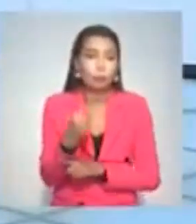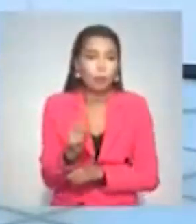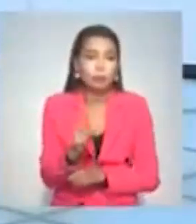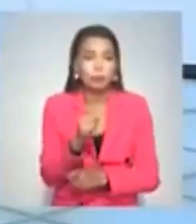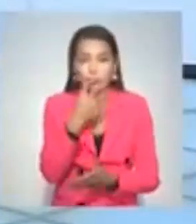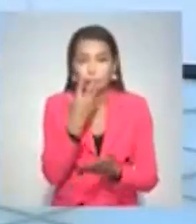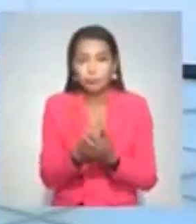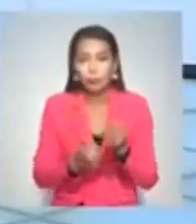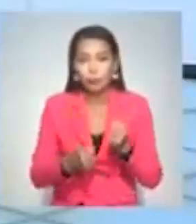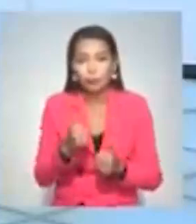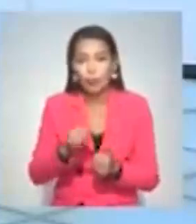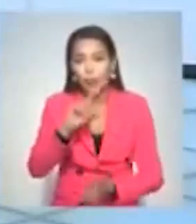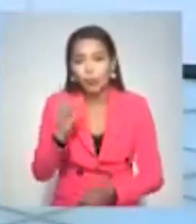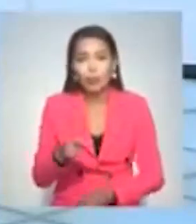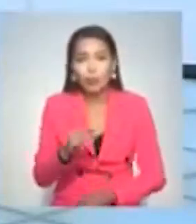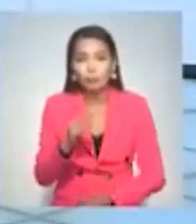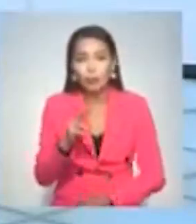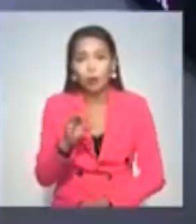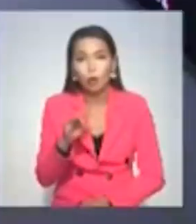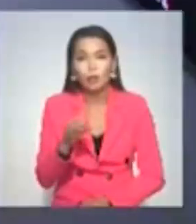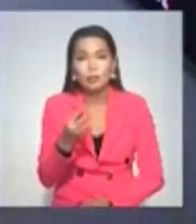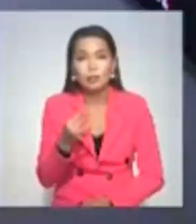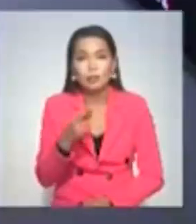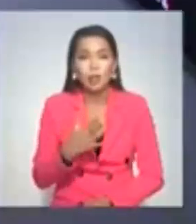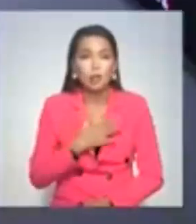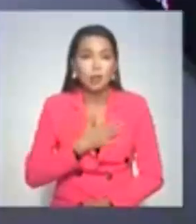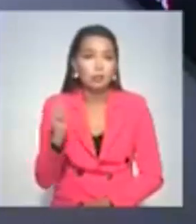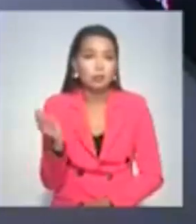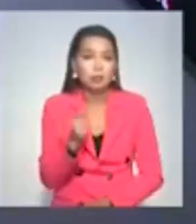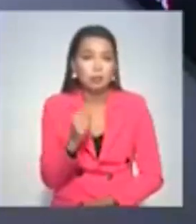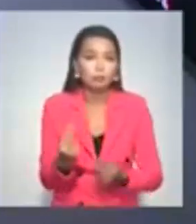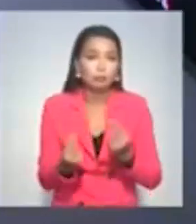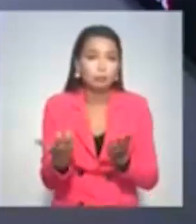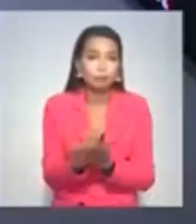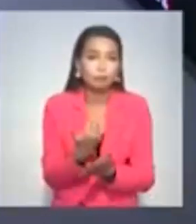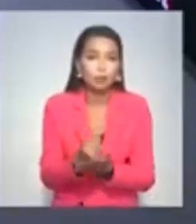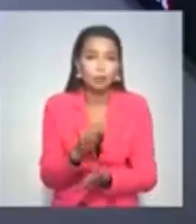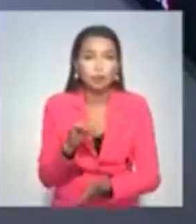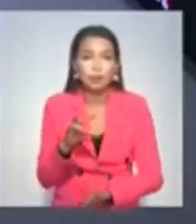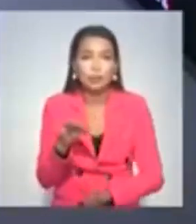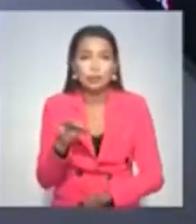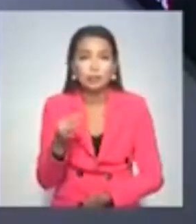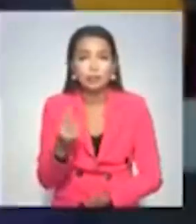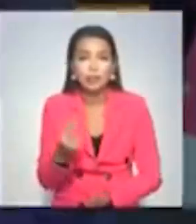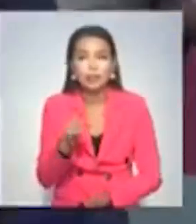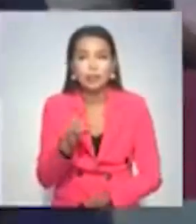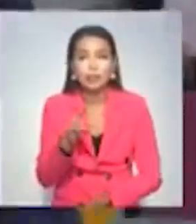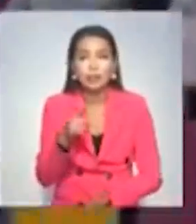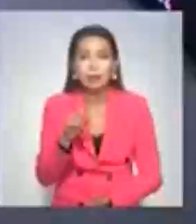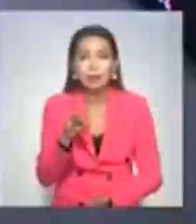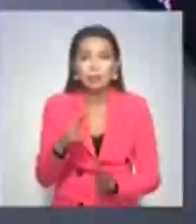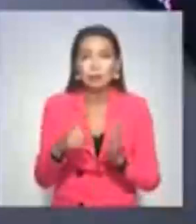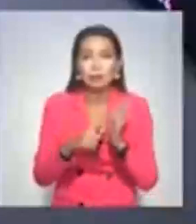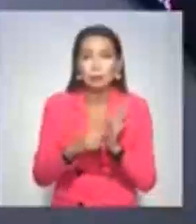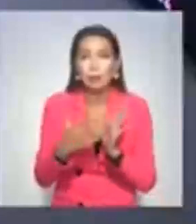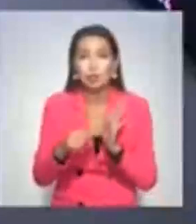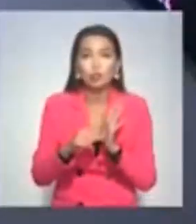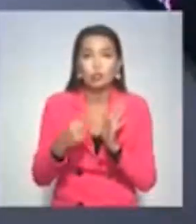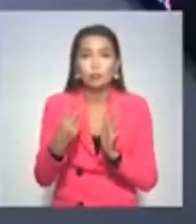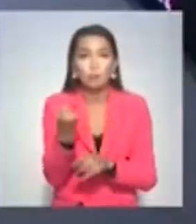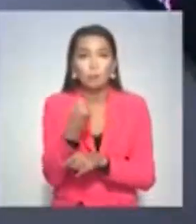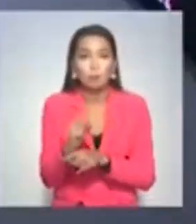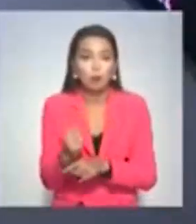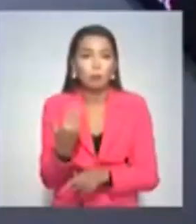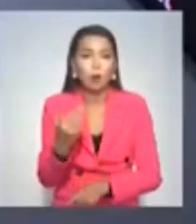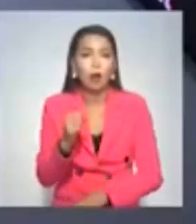на турнире в итальянской Флоренции. Наш теннисист обыграл чилийца Кристиана Гарина 7-5, 6-2. Победа